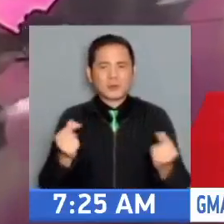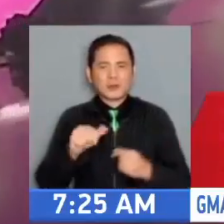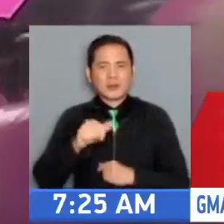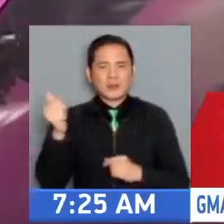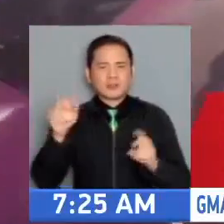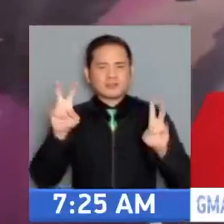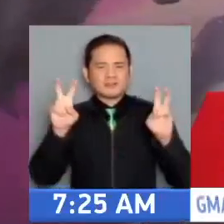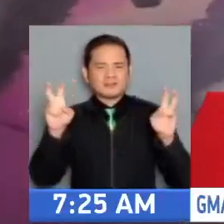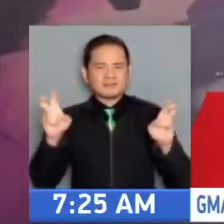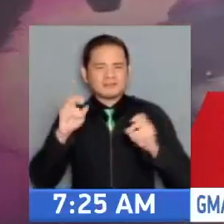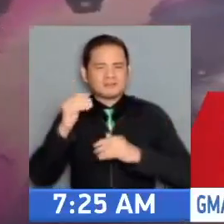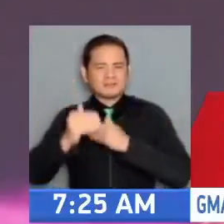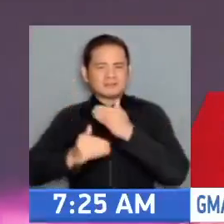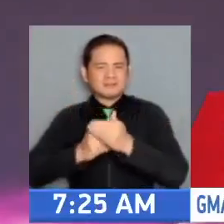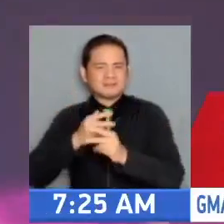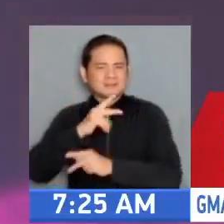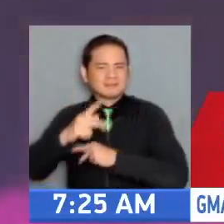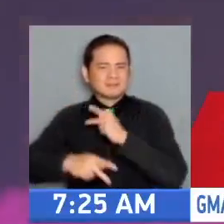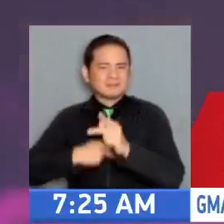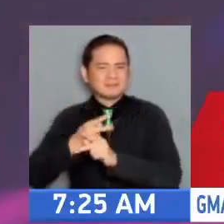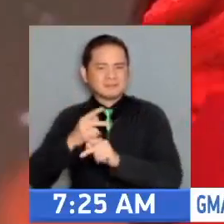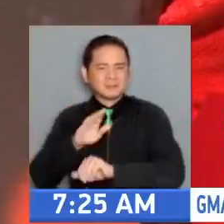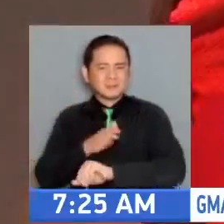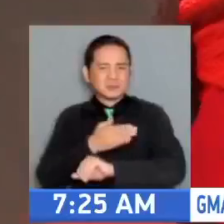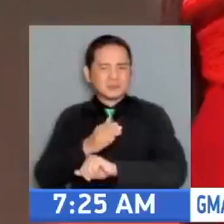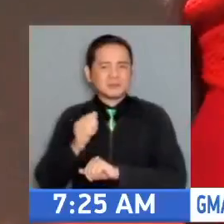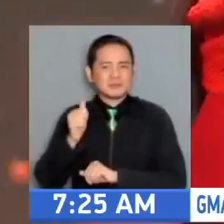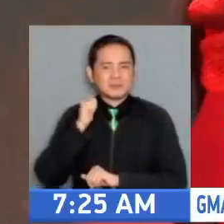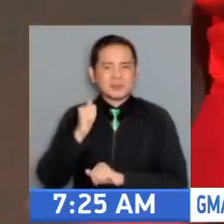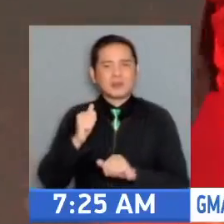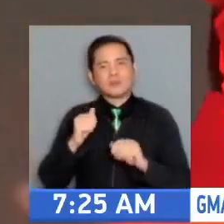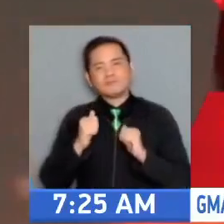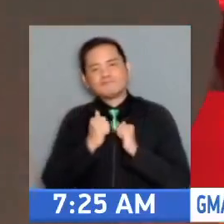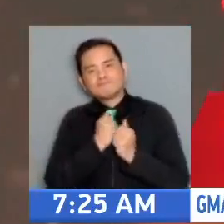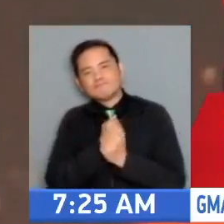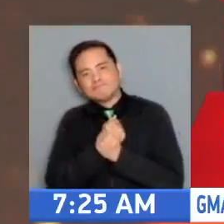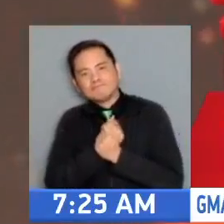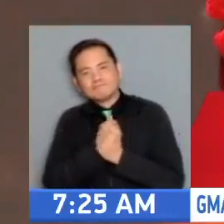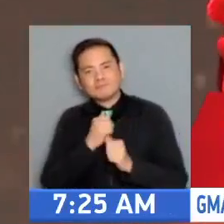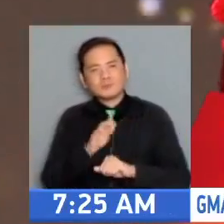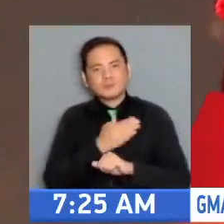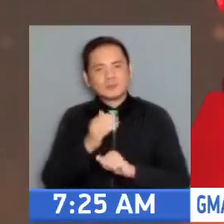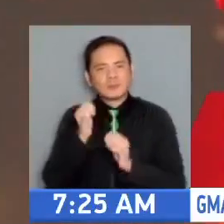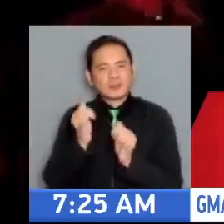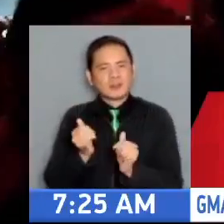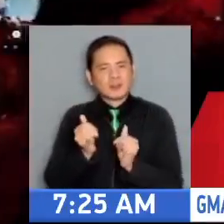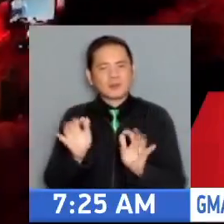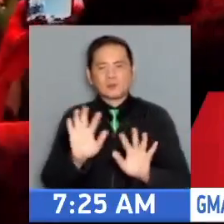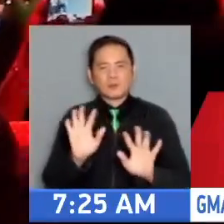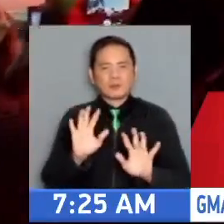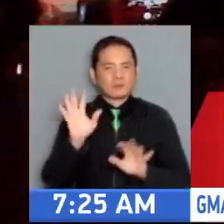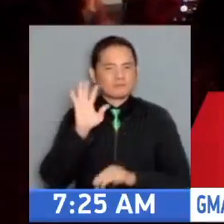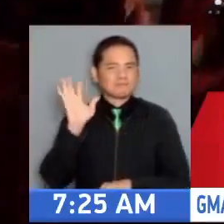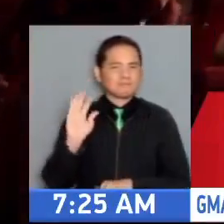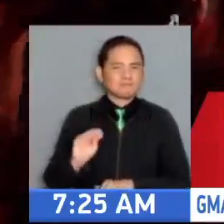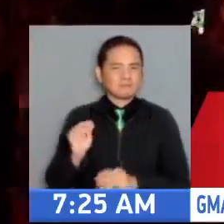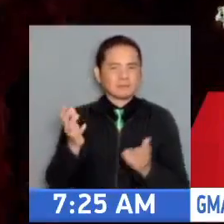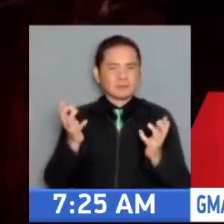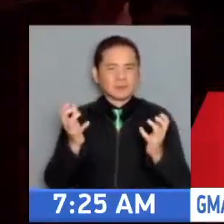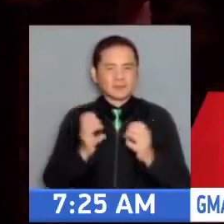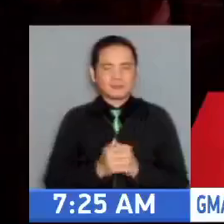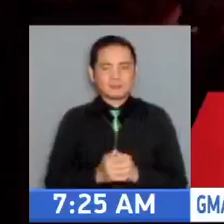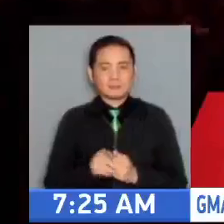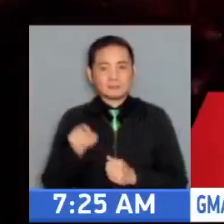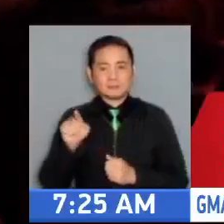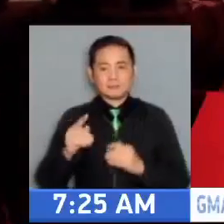at inspired daw si Zephanie sa kanyang mga katrabaho sa All Out Sundays. Pressured pero excited din daw siyang bumalik. Sumabak